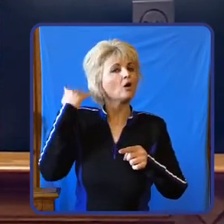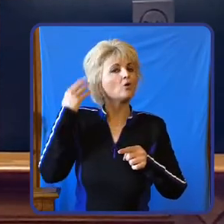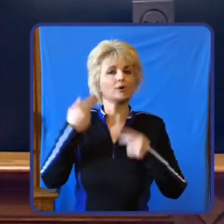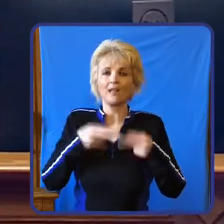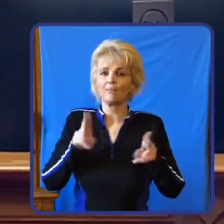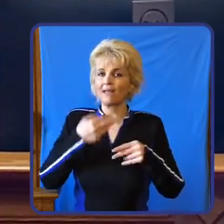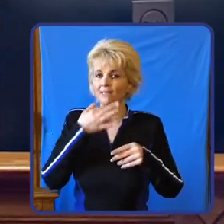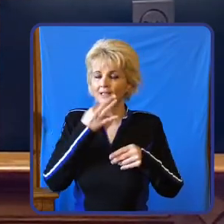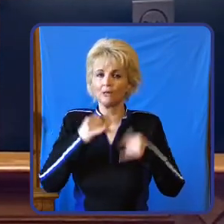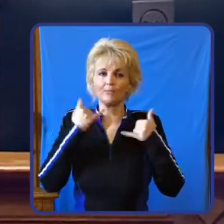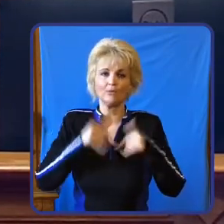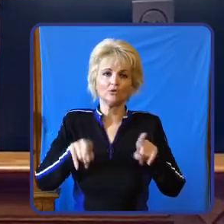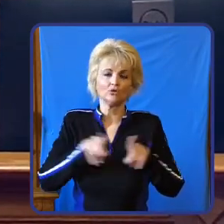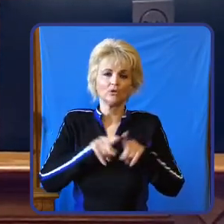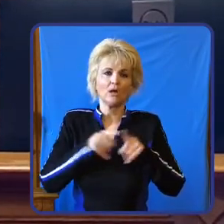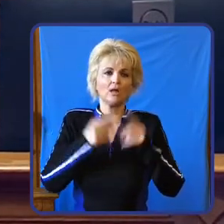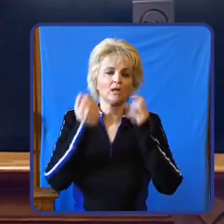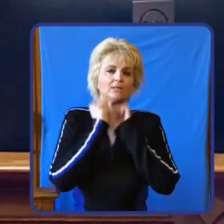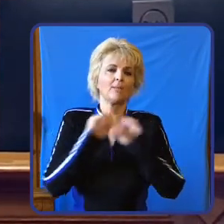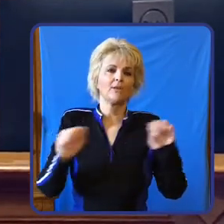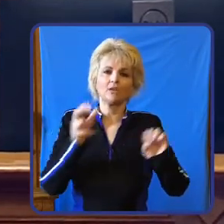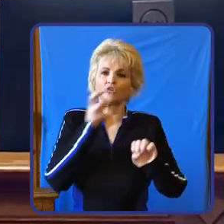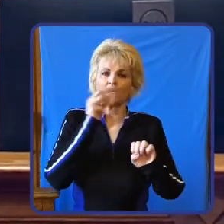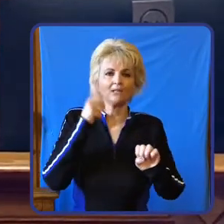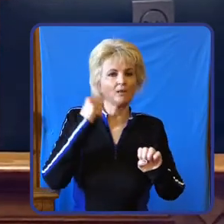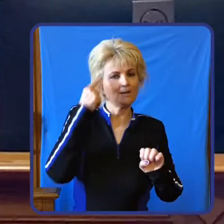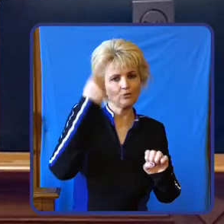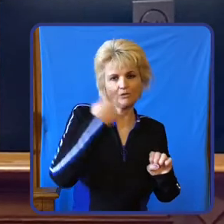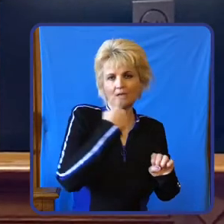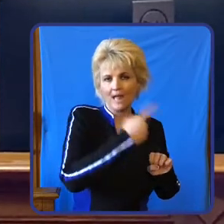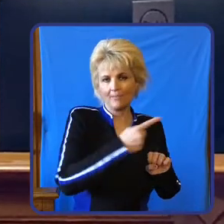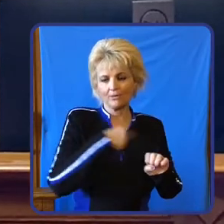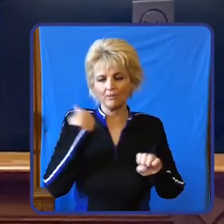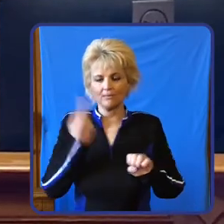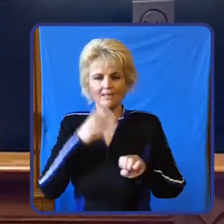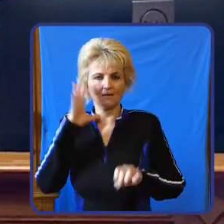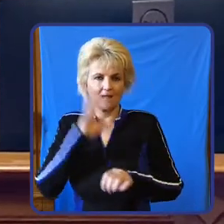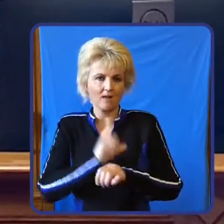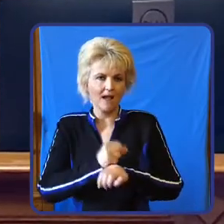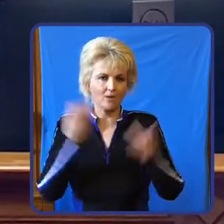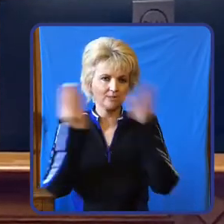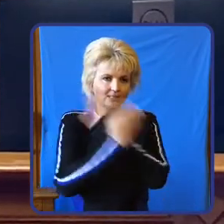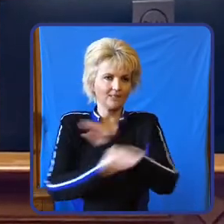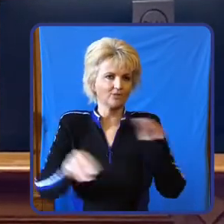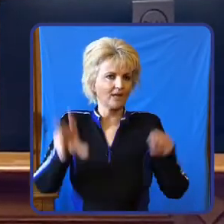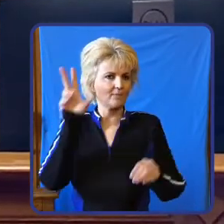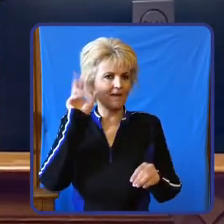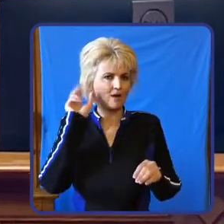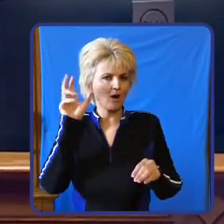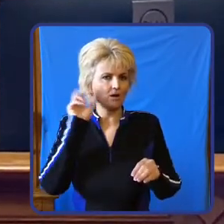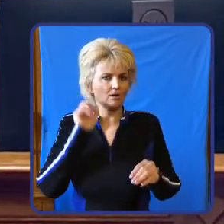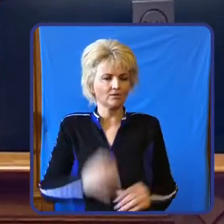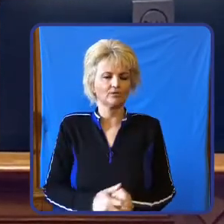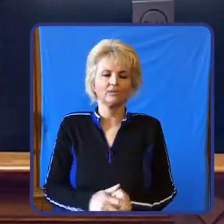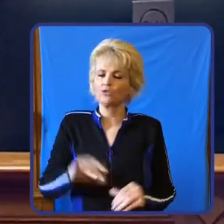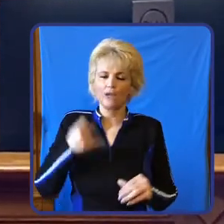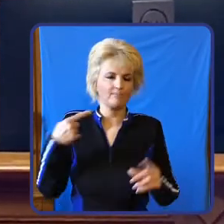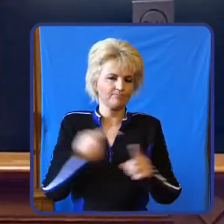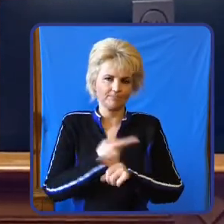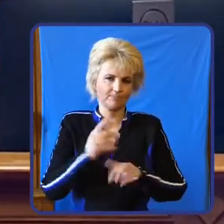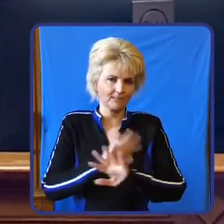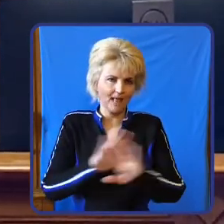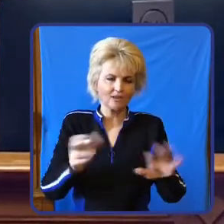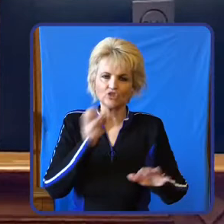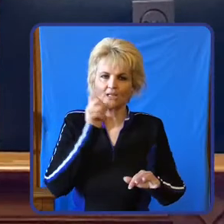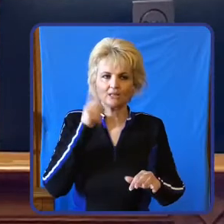hál' Istennek olyan szabadság van, hogy Cseri Tamás ezt elmondhatja itt, és mi reagálunk, és tisztességgel meghallgatjuk, és semmi bántódása nincs. Jó?